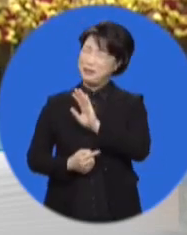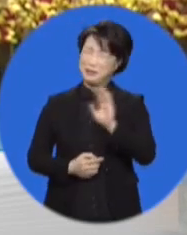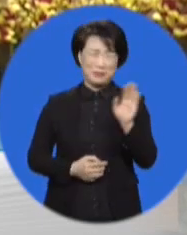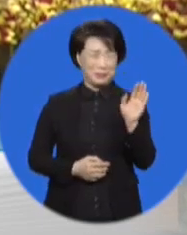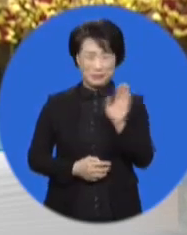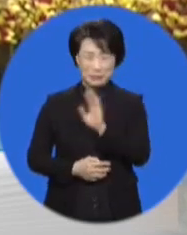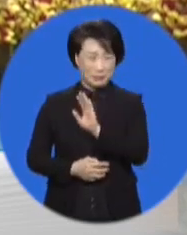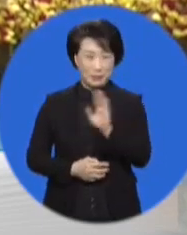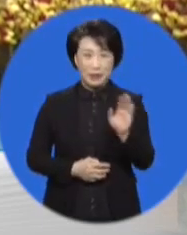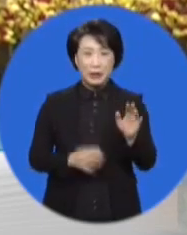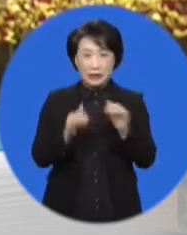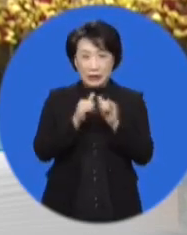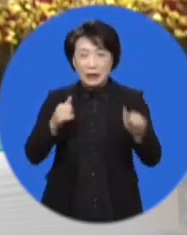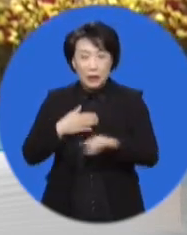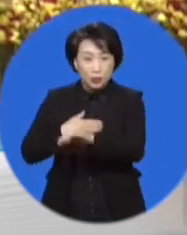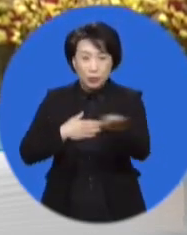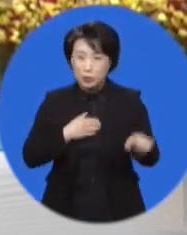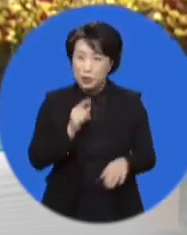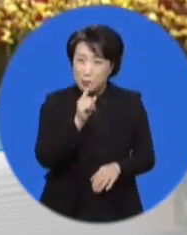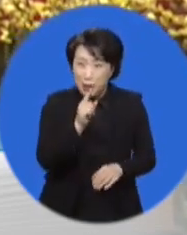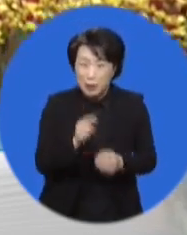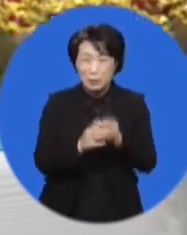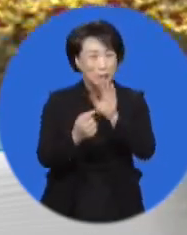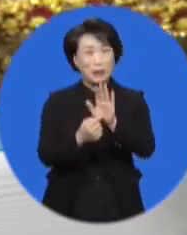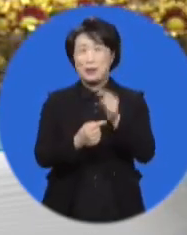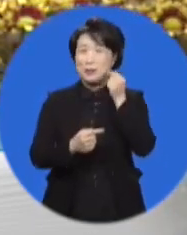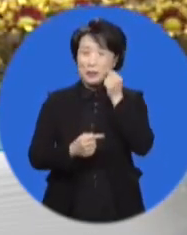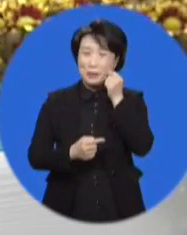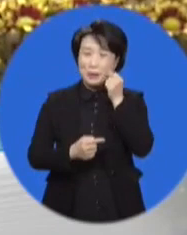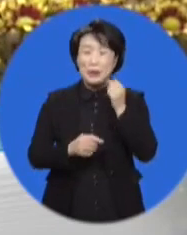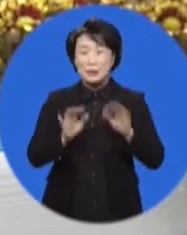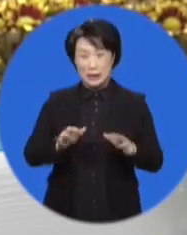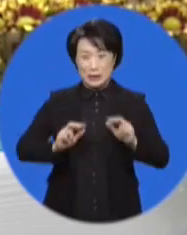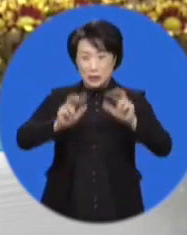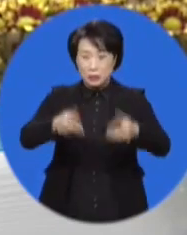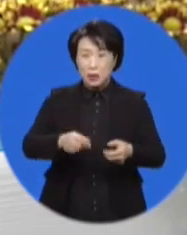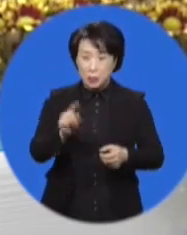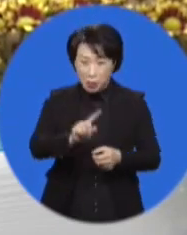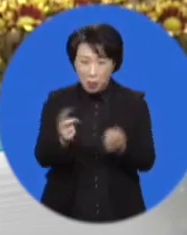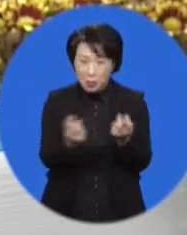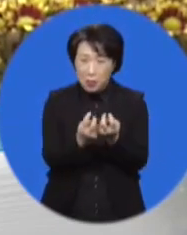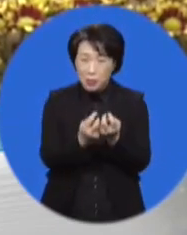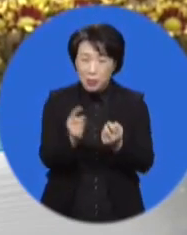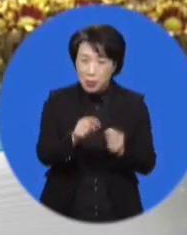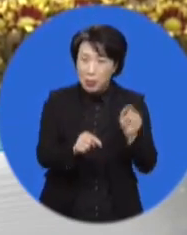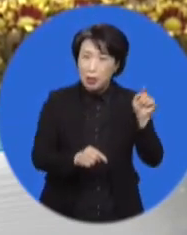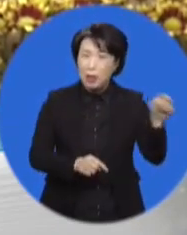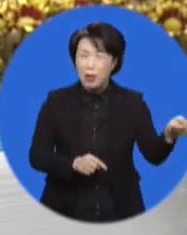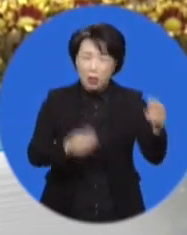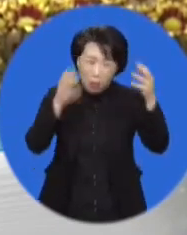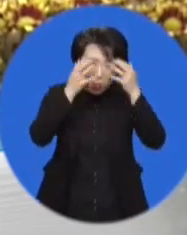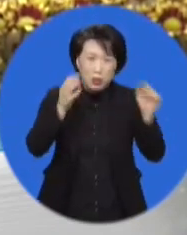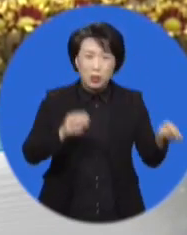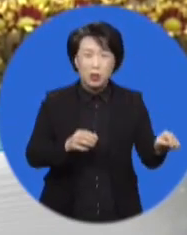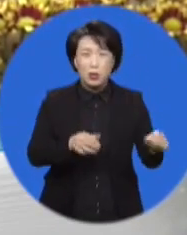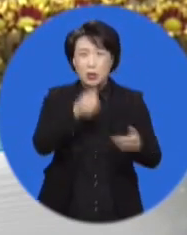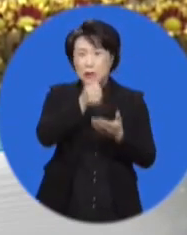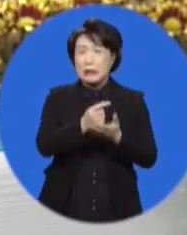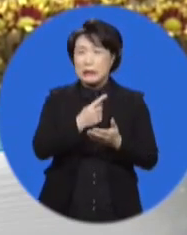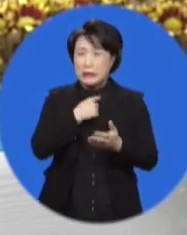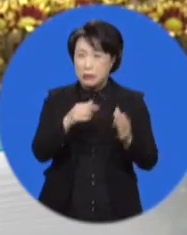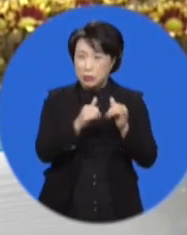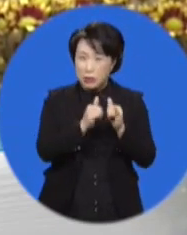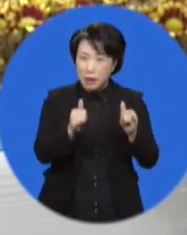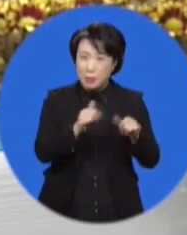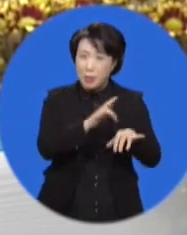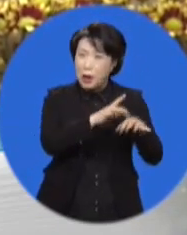전혀 인간의 언어로 이 지구상에 있는 수단으로 이 정도로 죄를 짓는